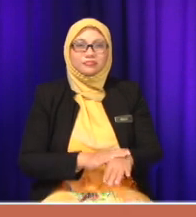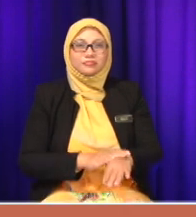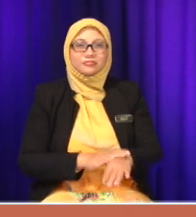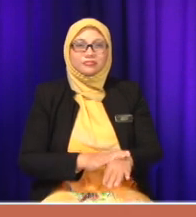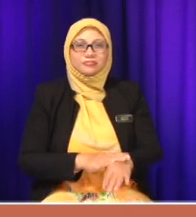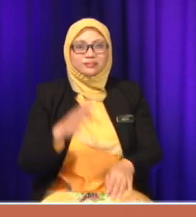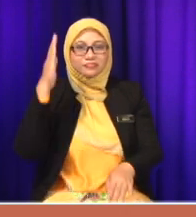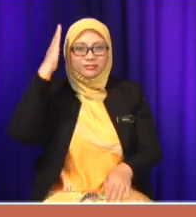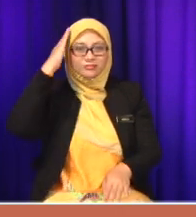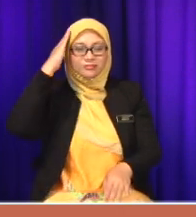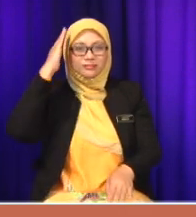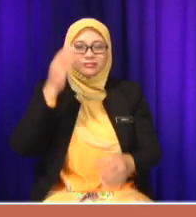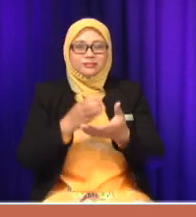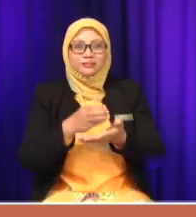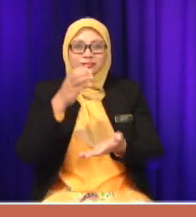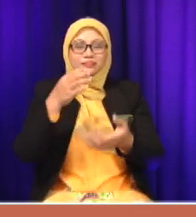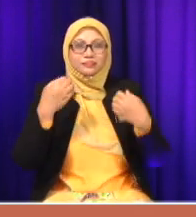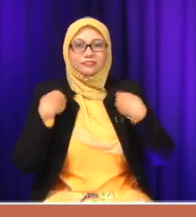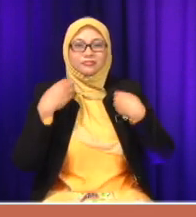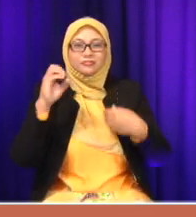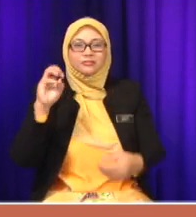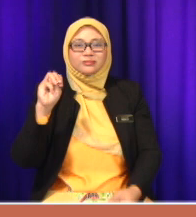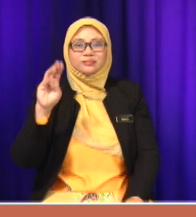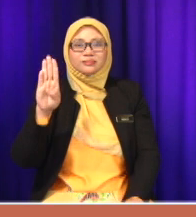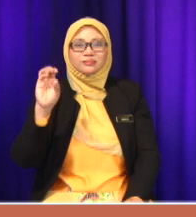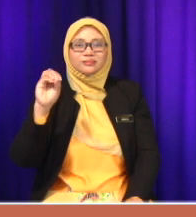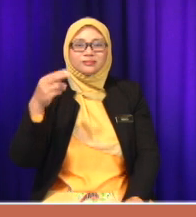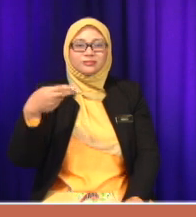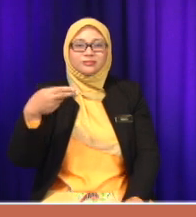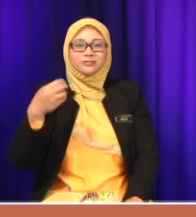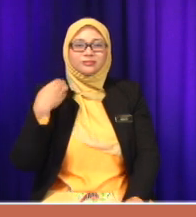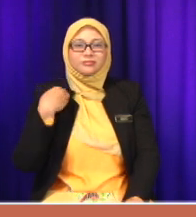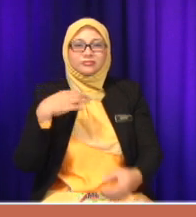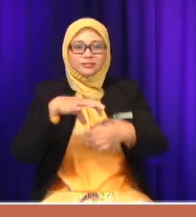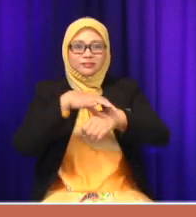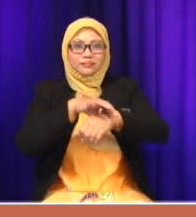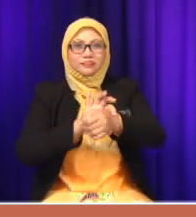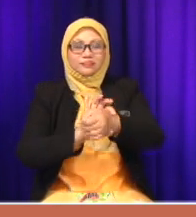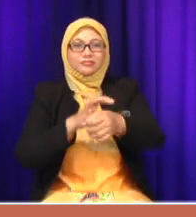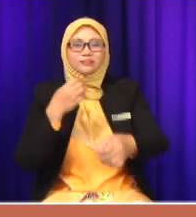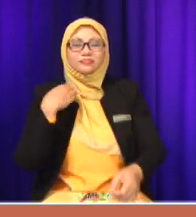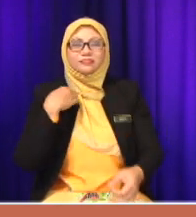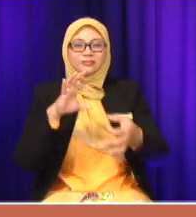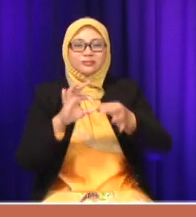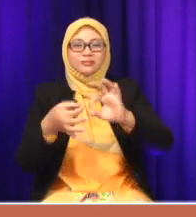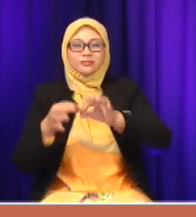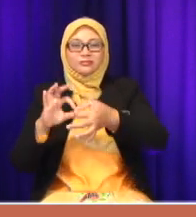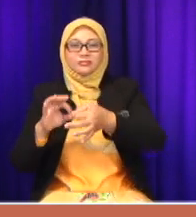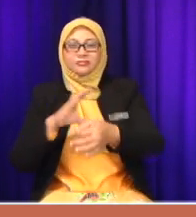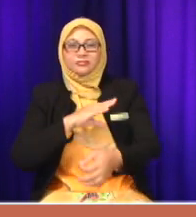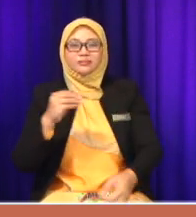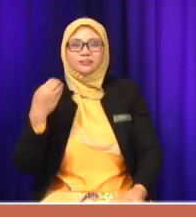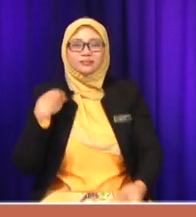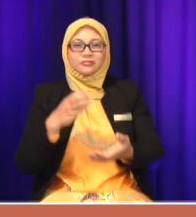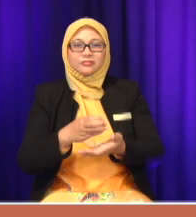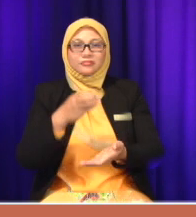ada omboh gelang Om kita ada k lengk Pin omboh dan juga kita ada silinder BL